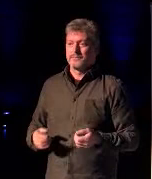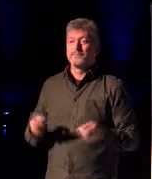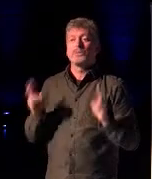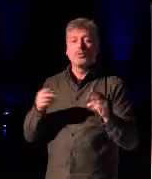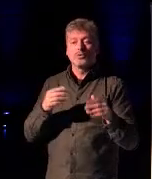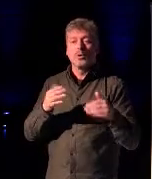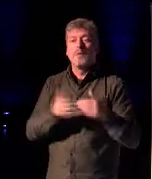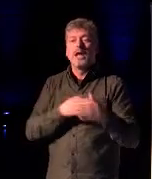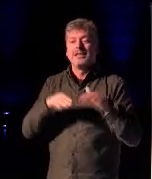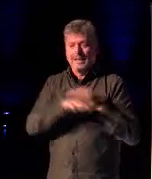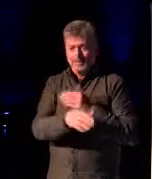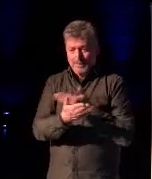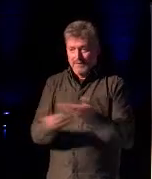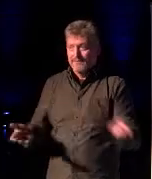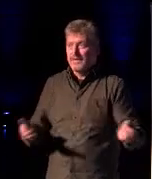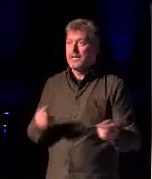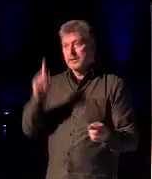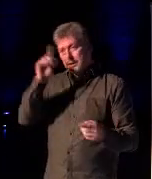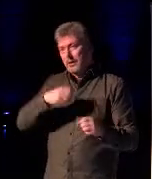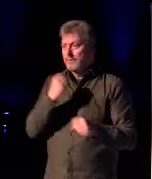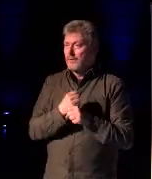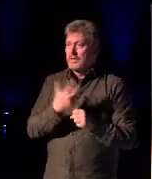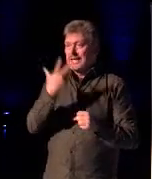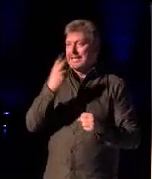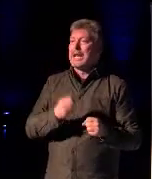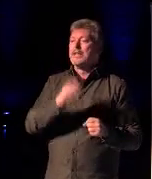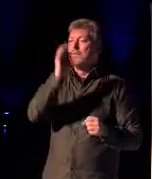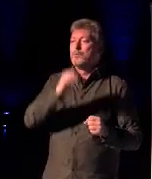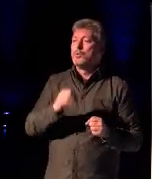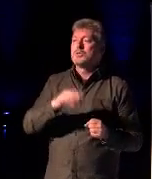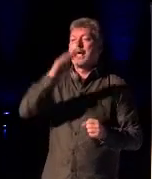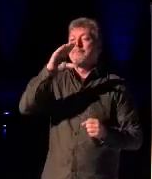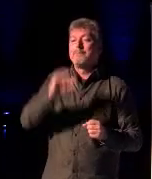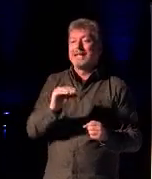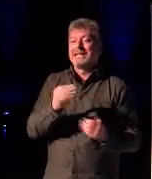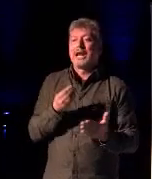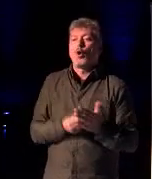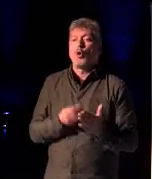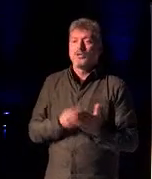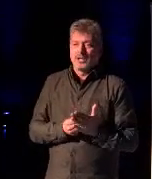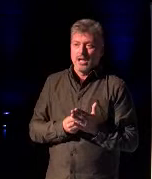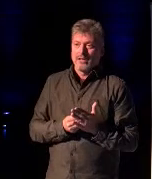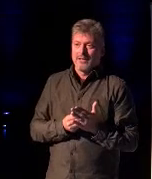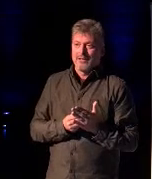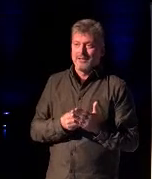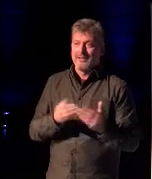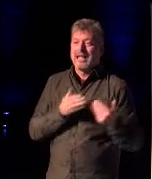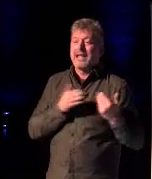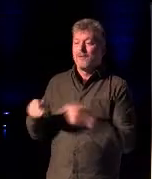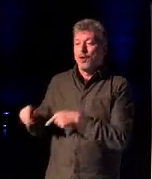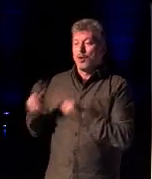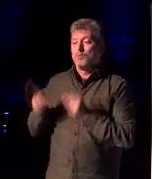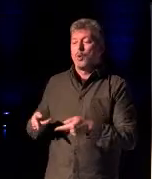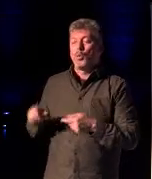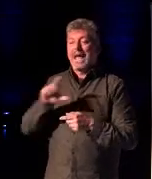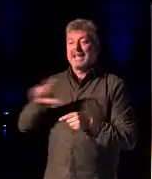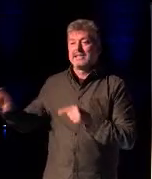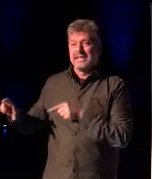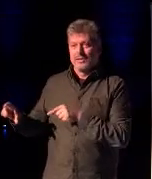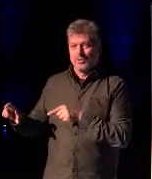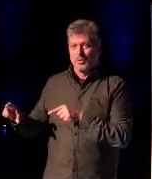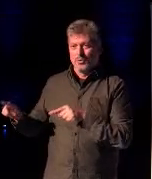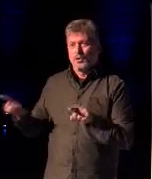hjemme det kan gi inntil faktisk 30% lavere kostnader i forhold til det å bruke institusjoner på den måten vi har